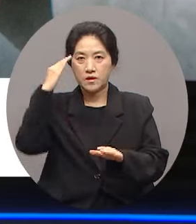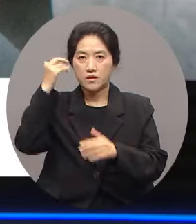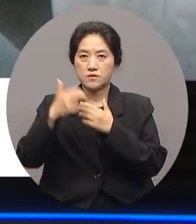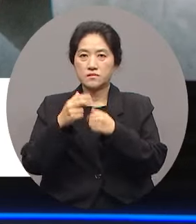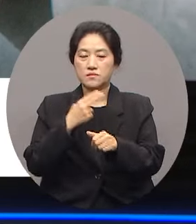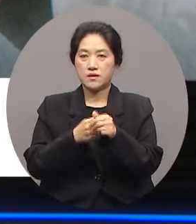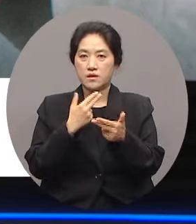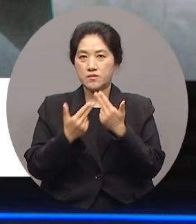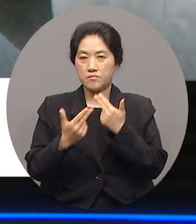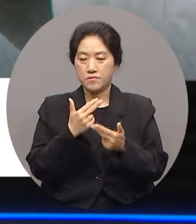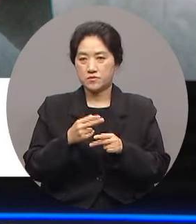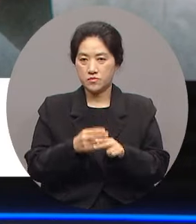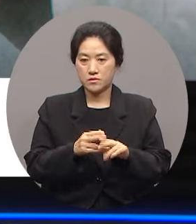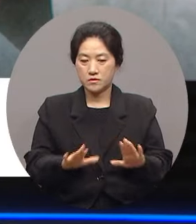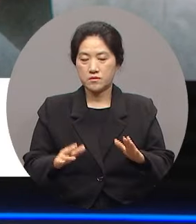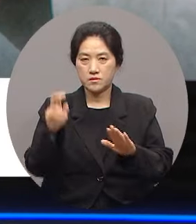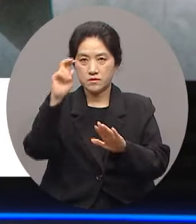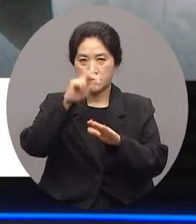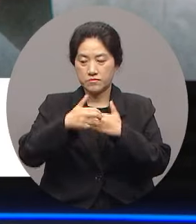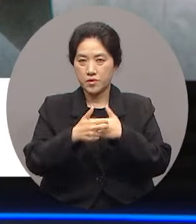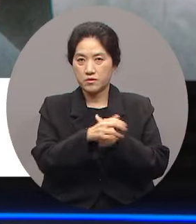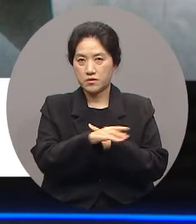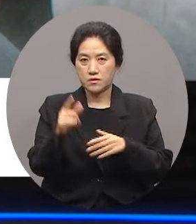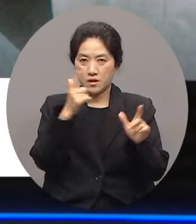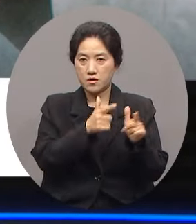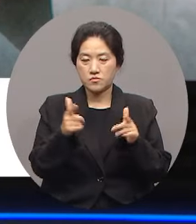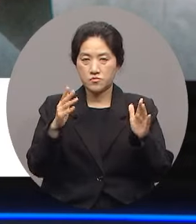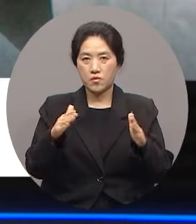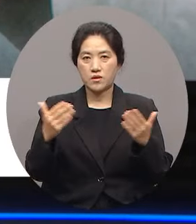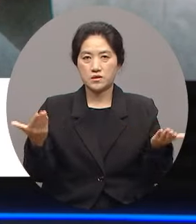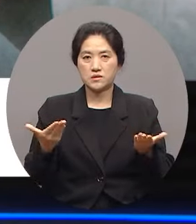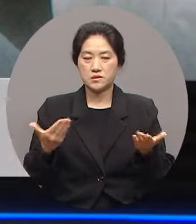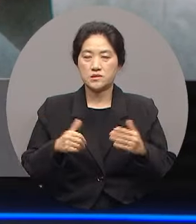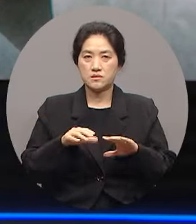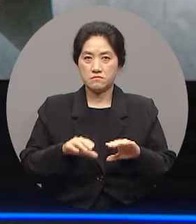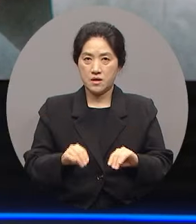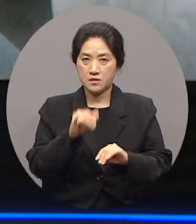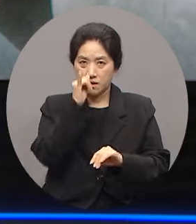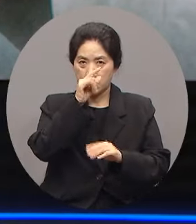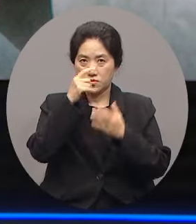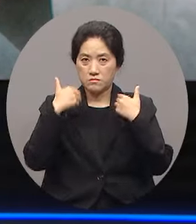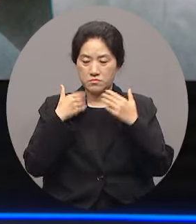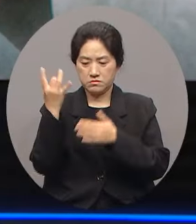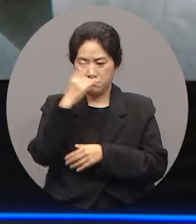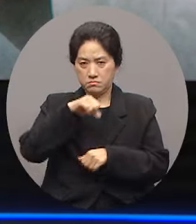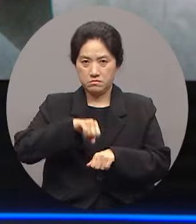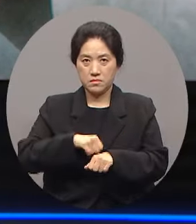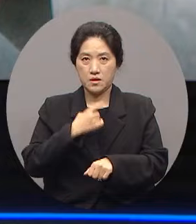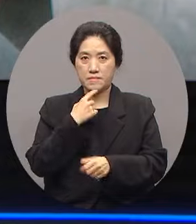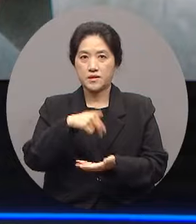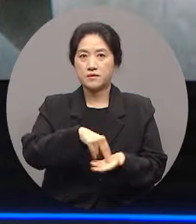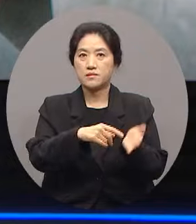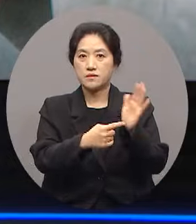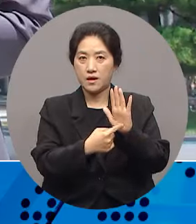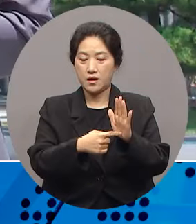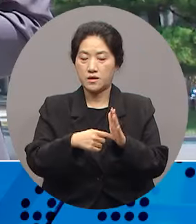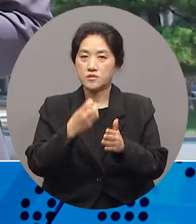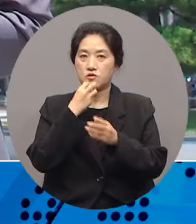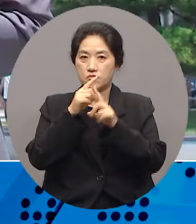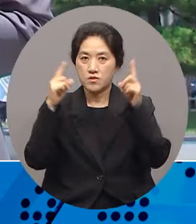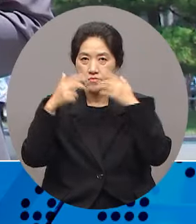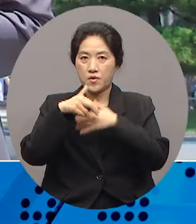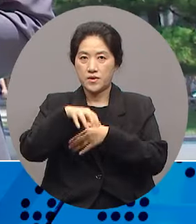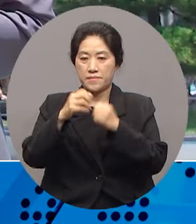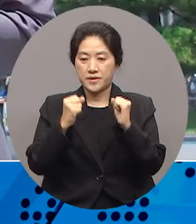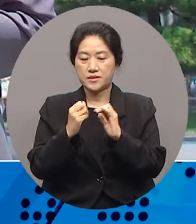동안 진료를 멈춥니다. 정부는 엄정 대응 방침을 밝혔습니다. 서울대병원에 나가 있는 취재기자 연결합니다. 송서영